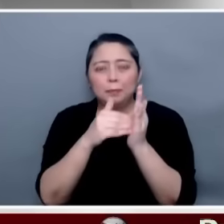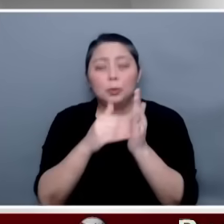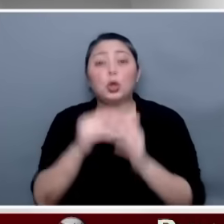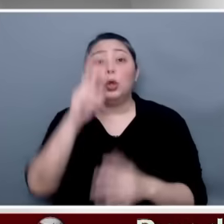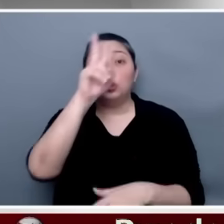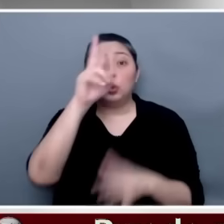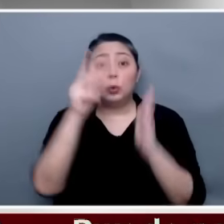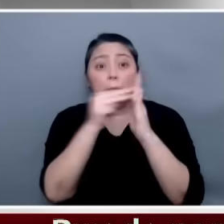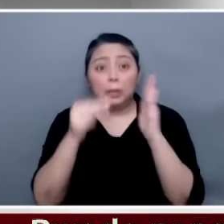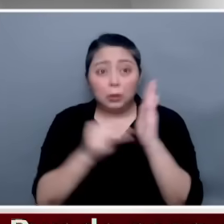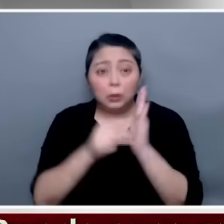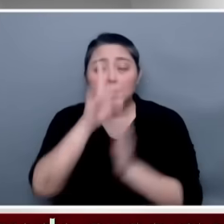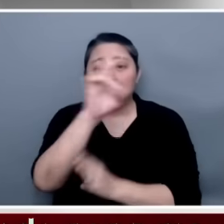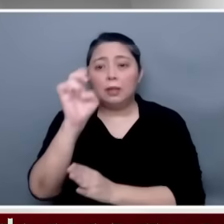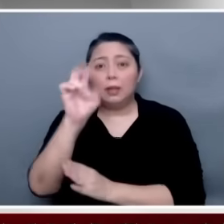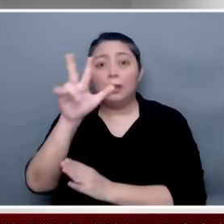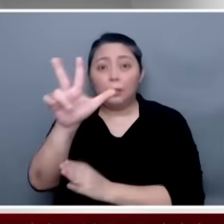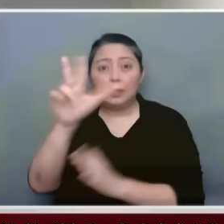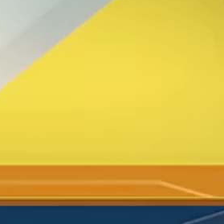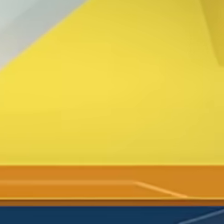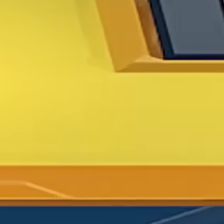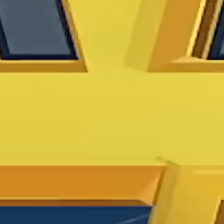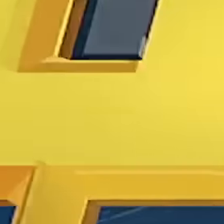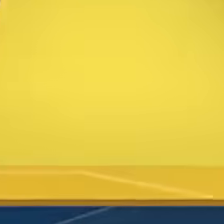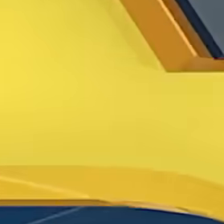2,703,000 total recoveries.